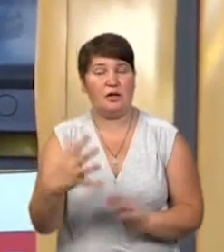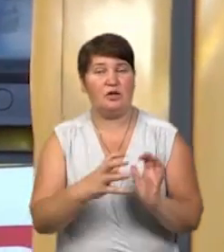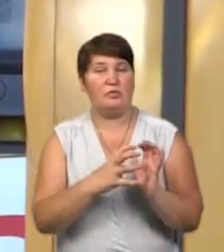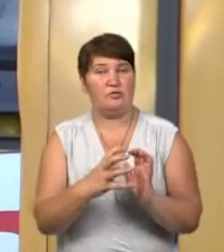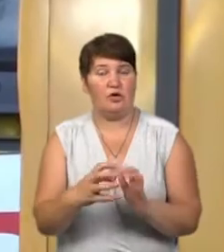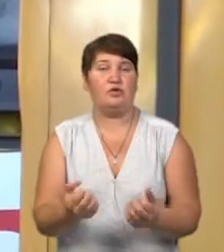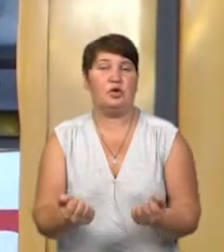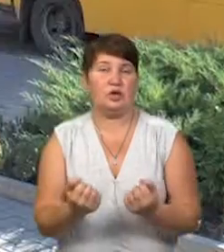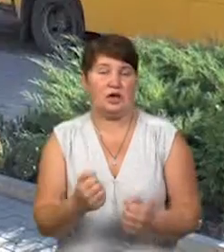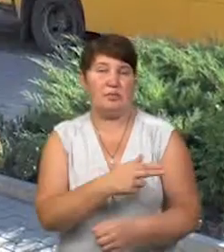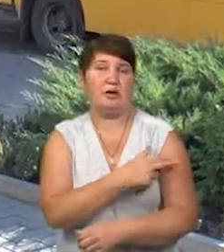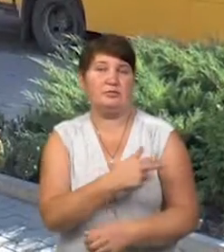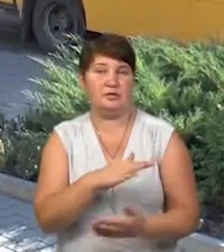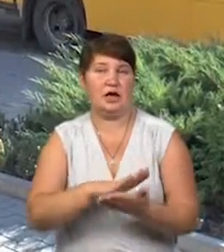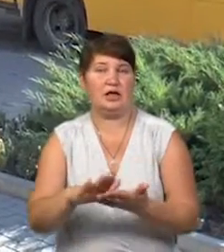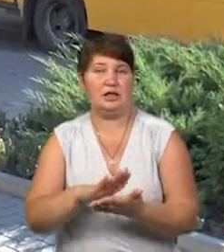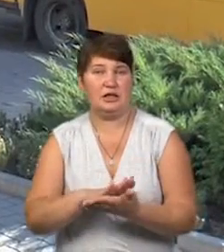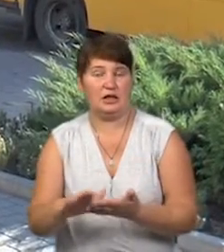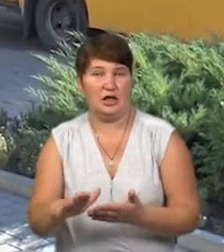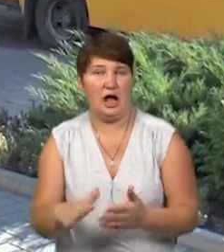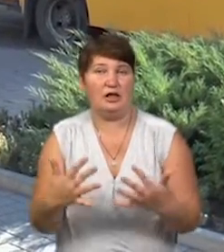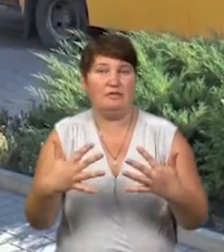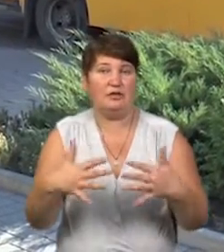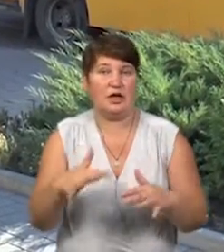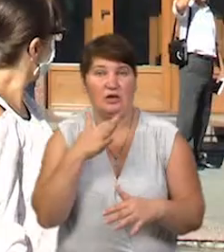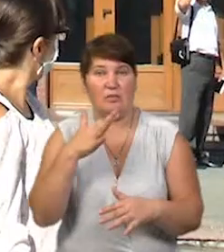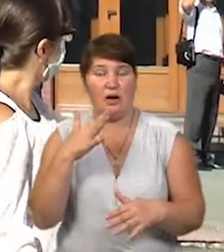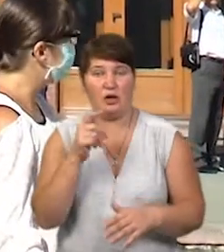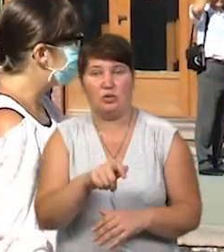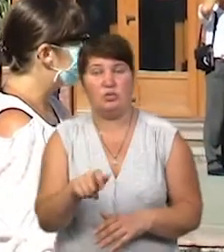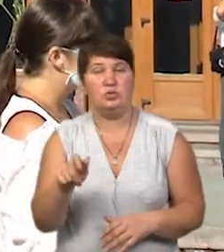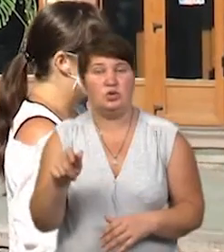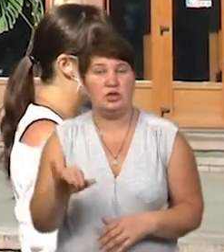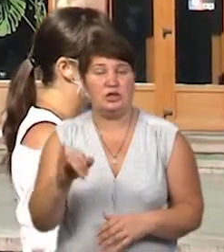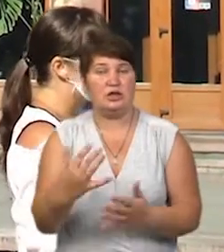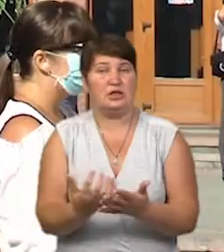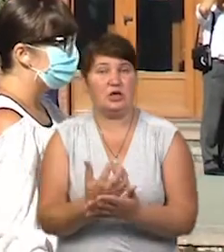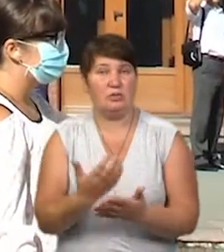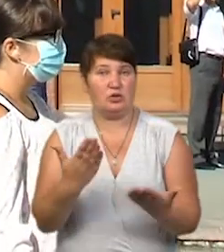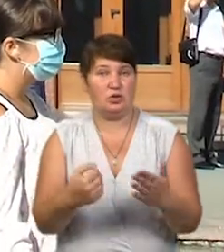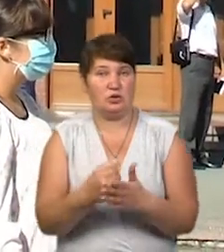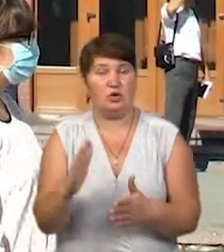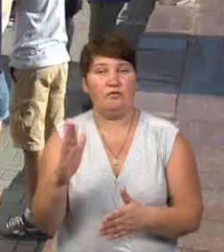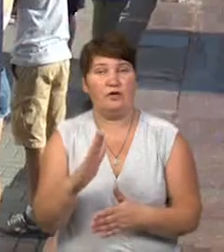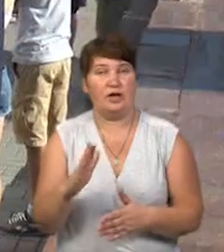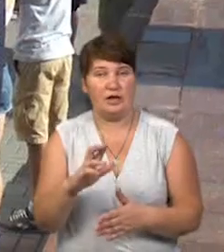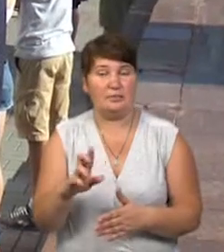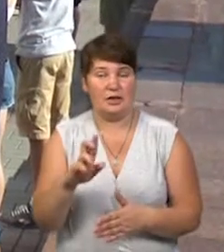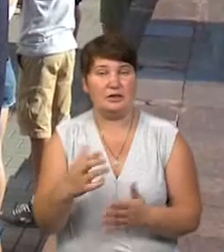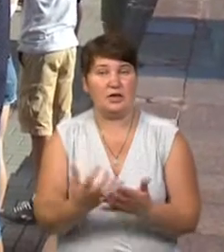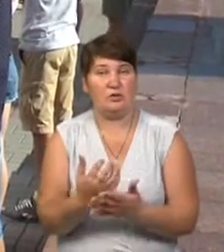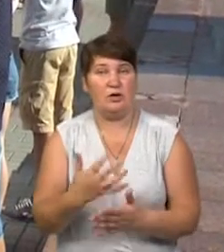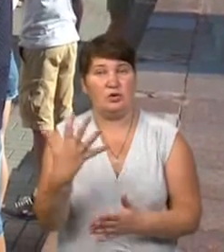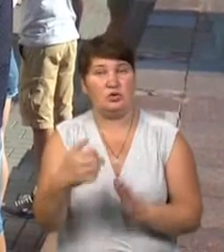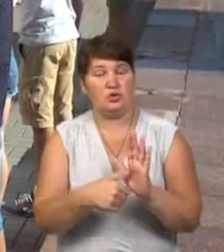дотримається карантинних вимог, проте за карантин втратив половину пасажирів, а відтак і заробітку. Якщо до березня заробляв на день 500-600 гривень,